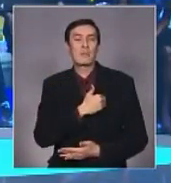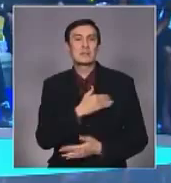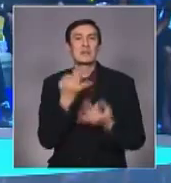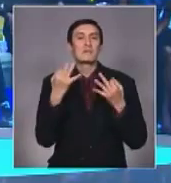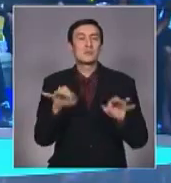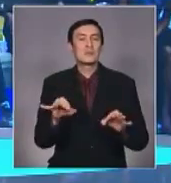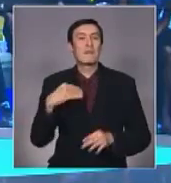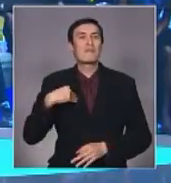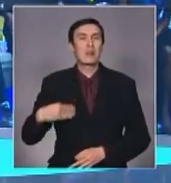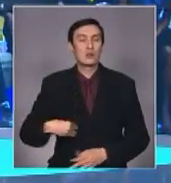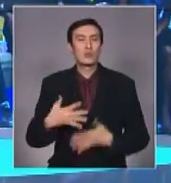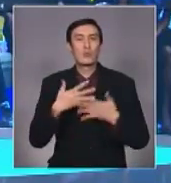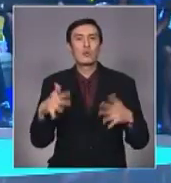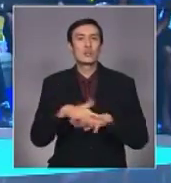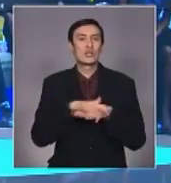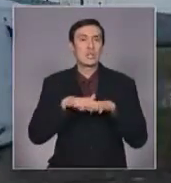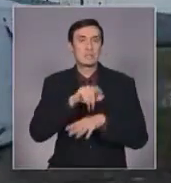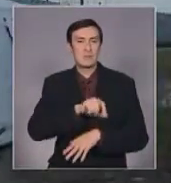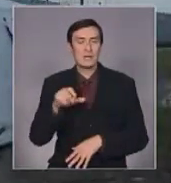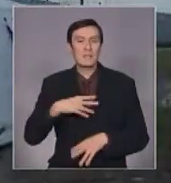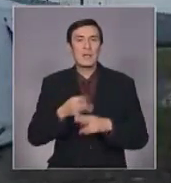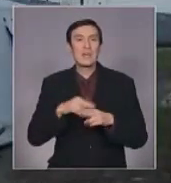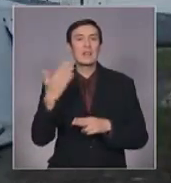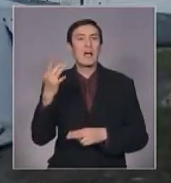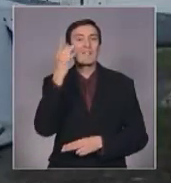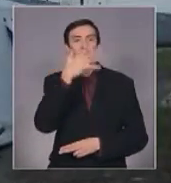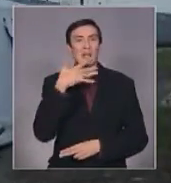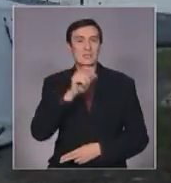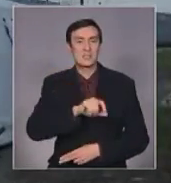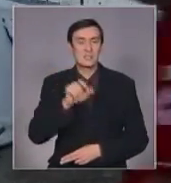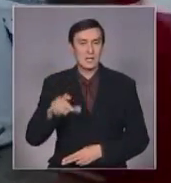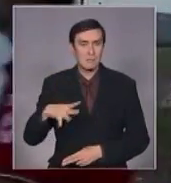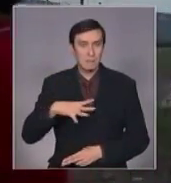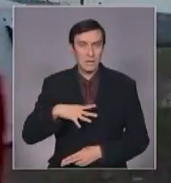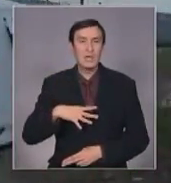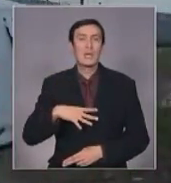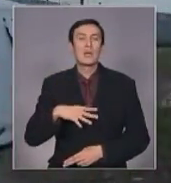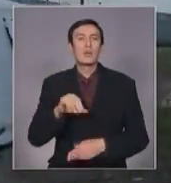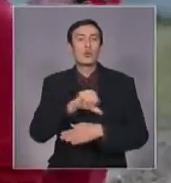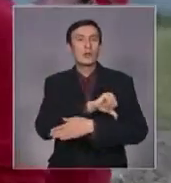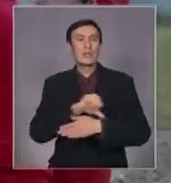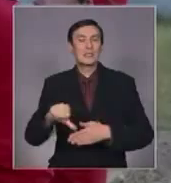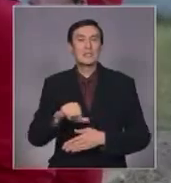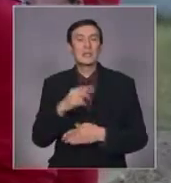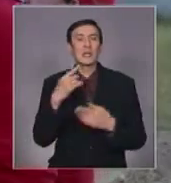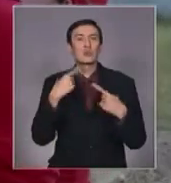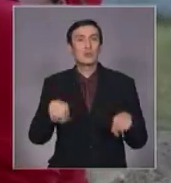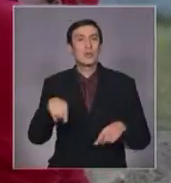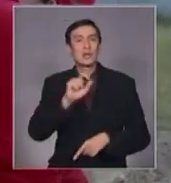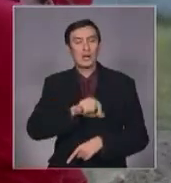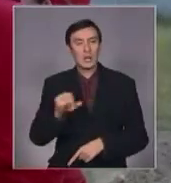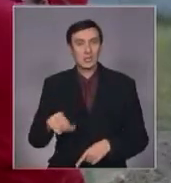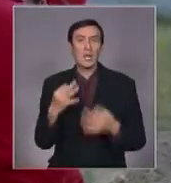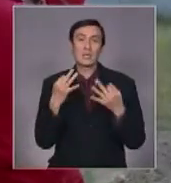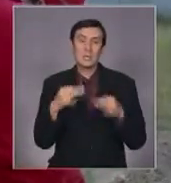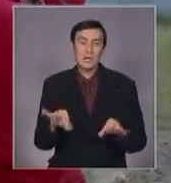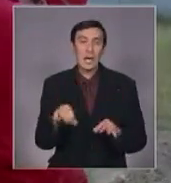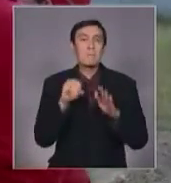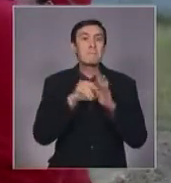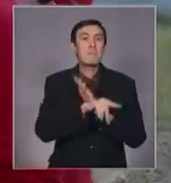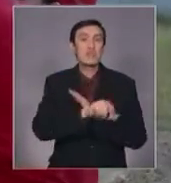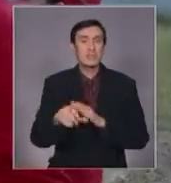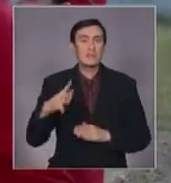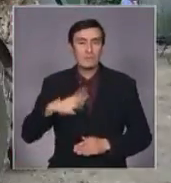попасть во Францию. Большая часть мигрантов – выходцы из африканских стран. В то же время граница для граждан других стран открыта, а